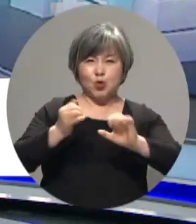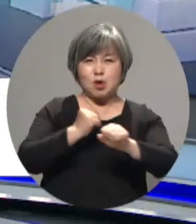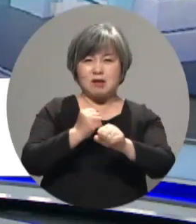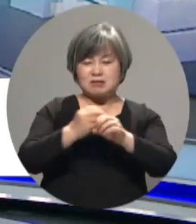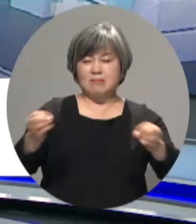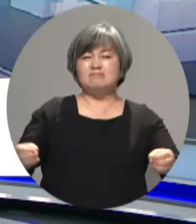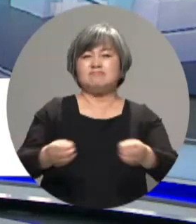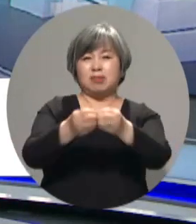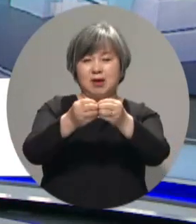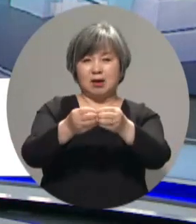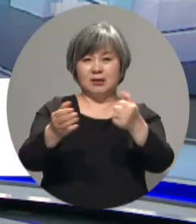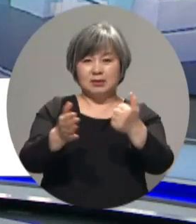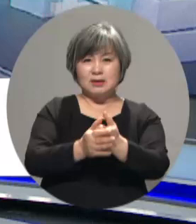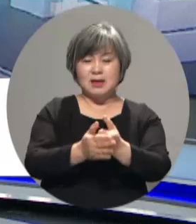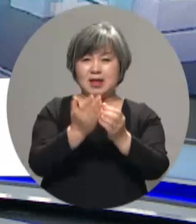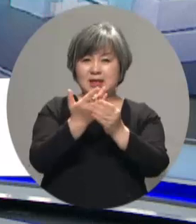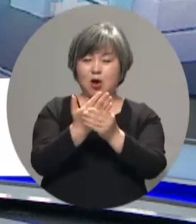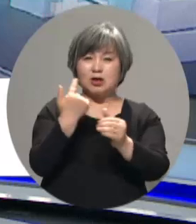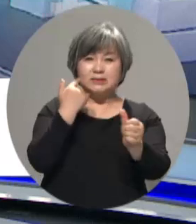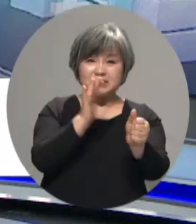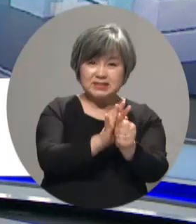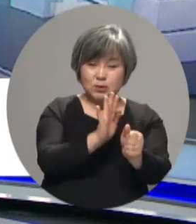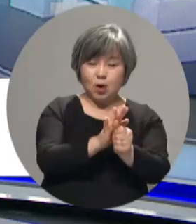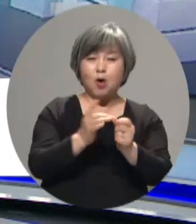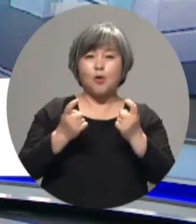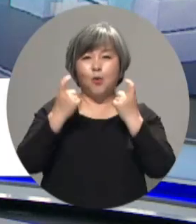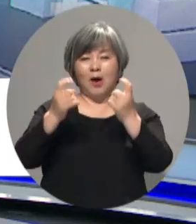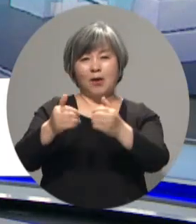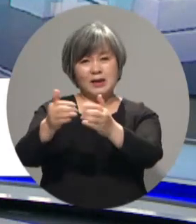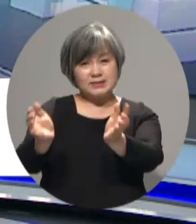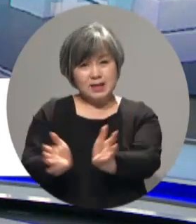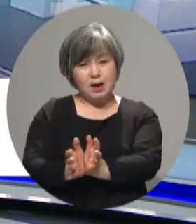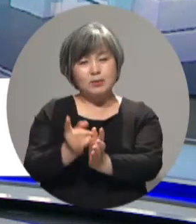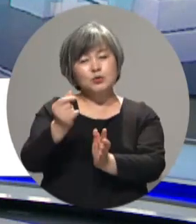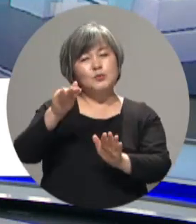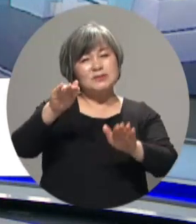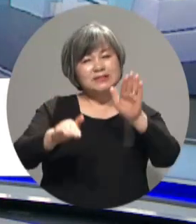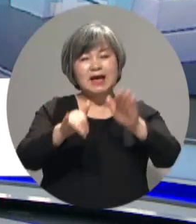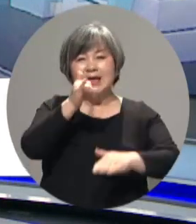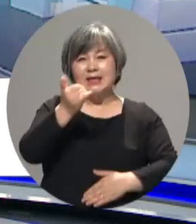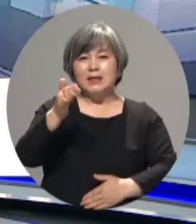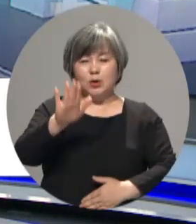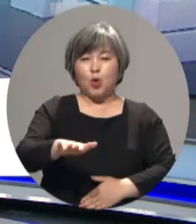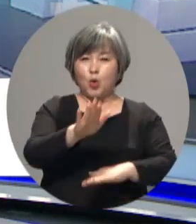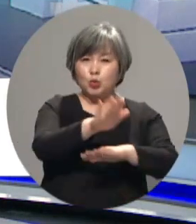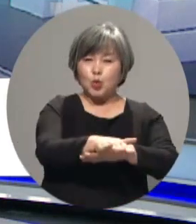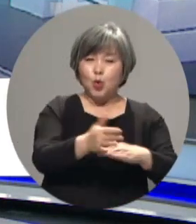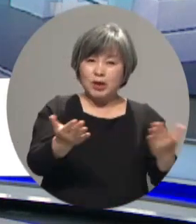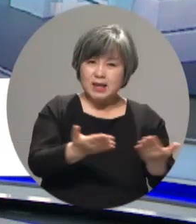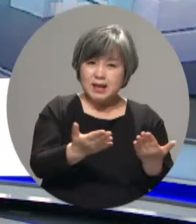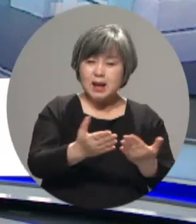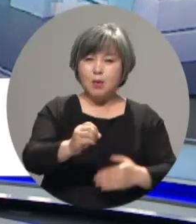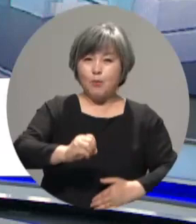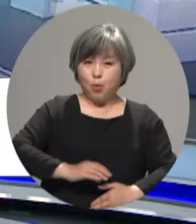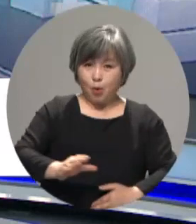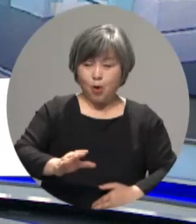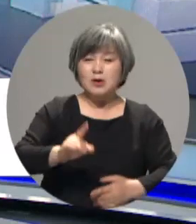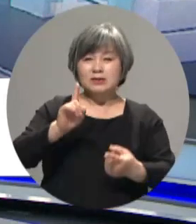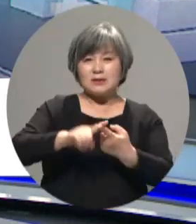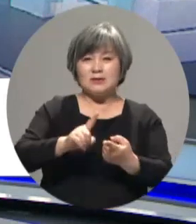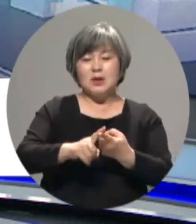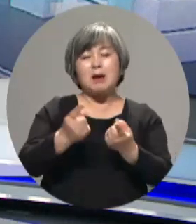맞붙었습니다. 세 후보는 현금 지원이나 관광 사업 등에서 다소 차이를 보인 반면 농업과 보건, 복지